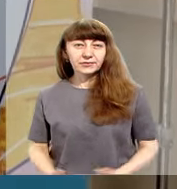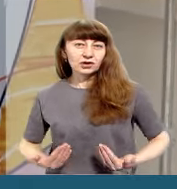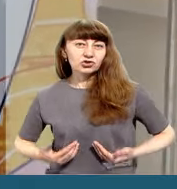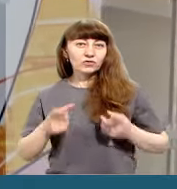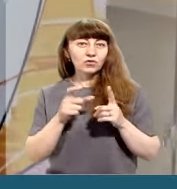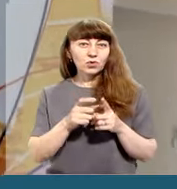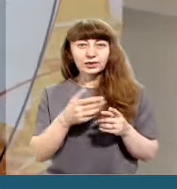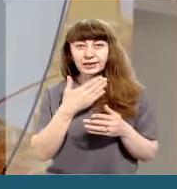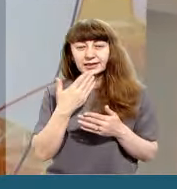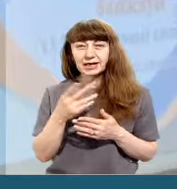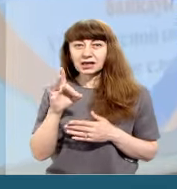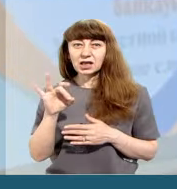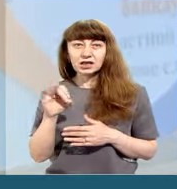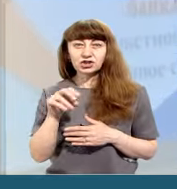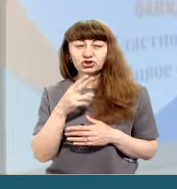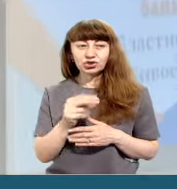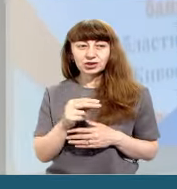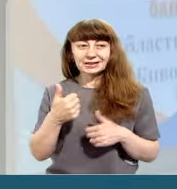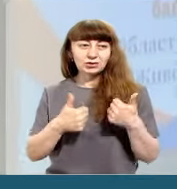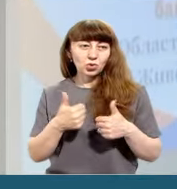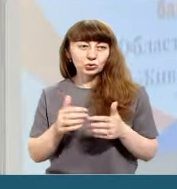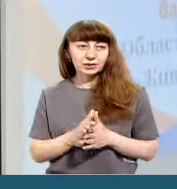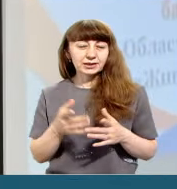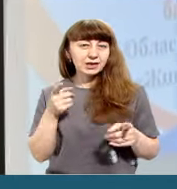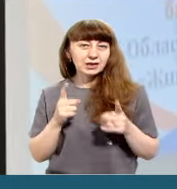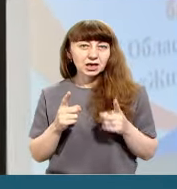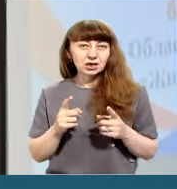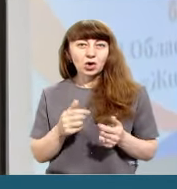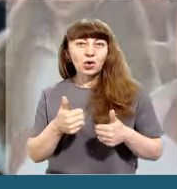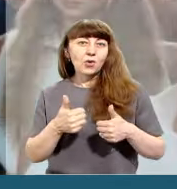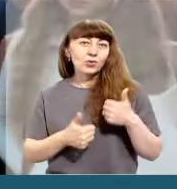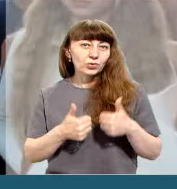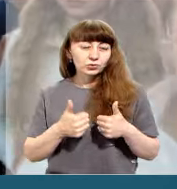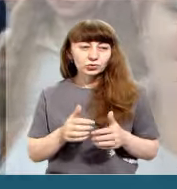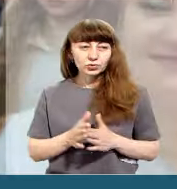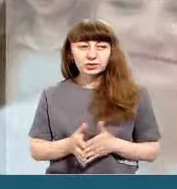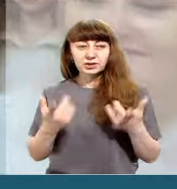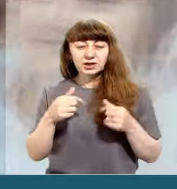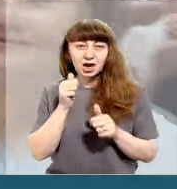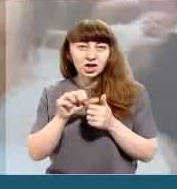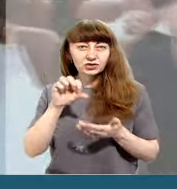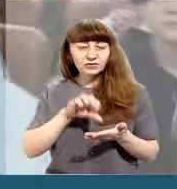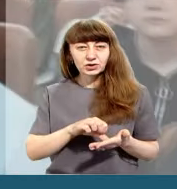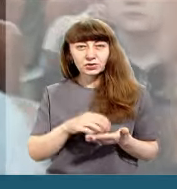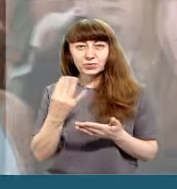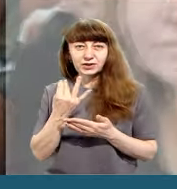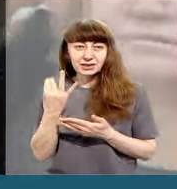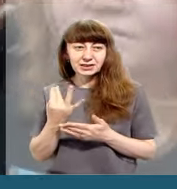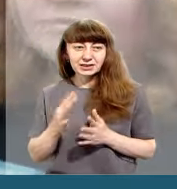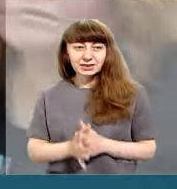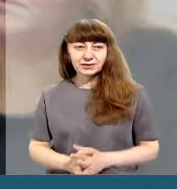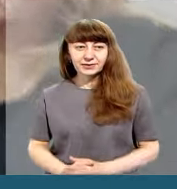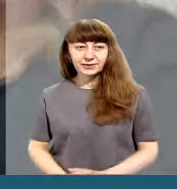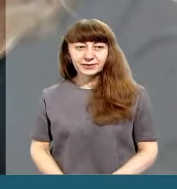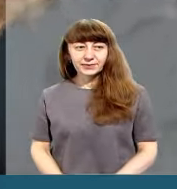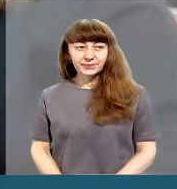«Живое слово» – не совсем классический литературный конкурс. Это настоящий перформанс, где каждое выступление участников окутывает зал целой